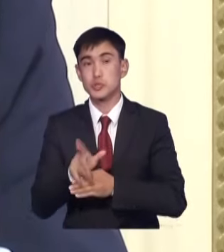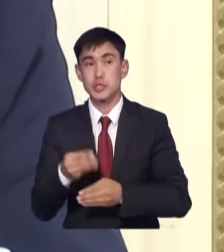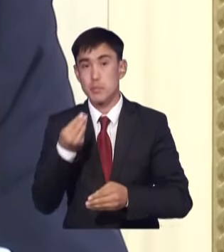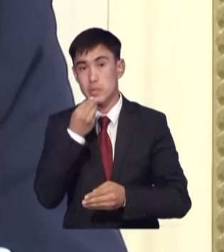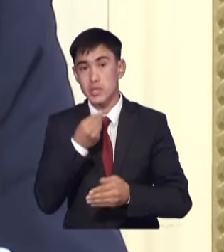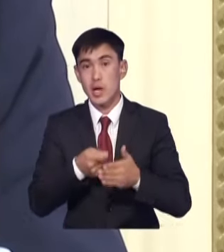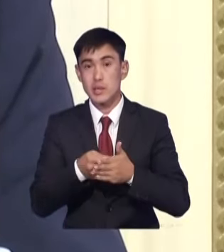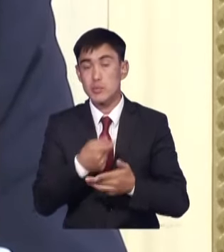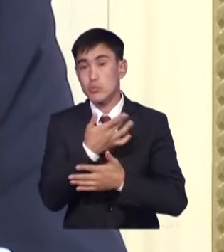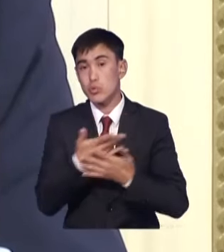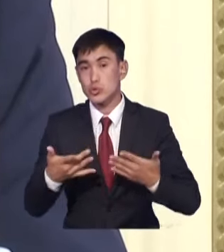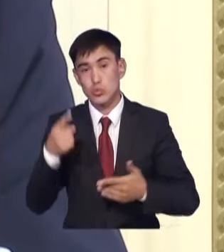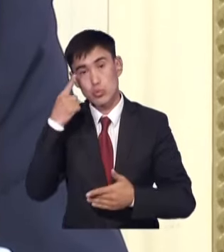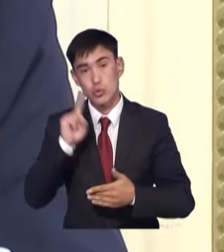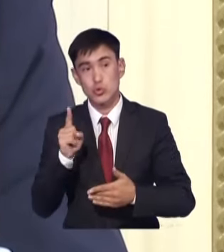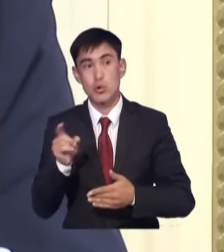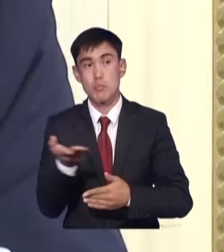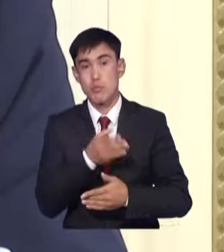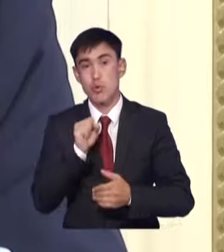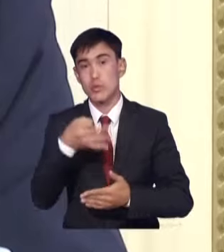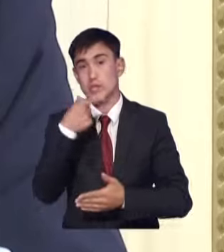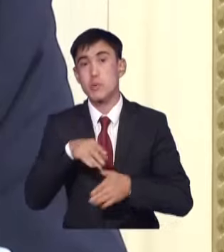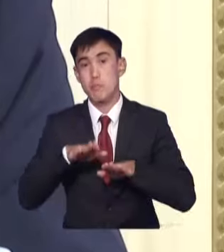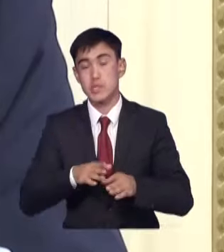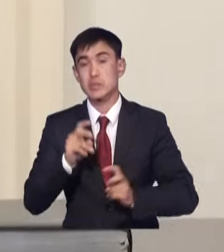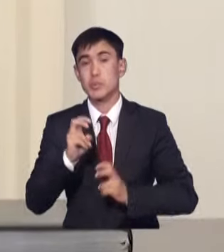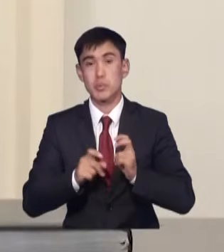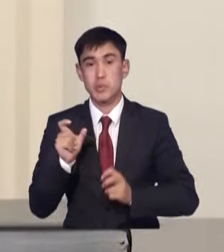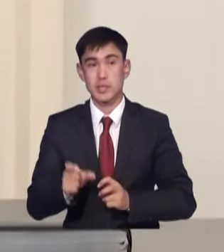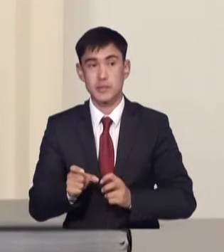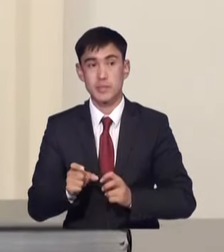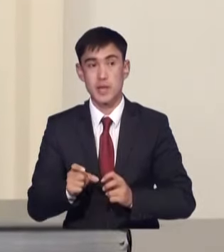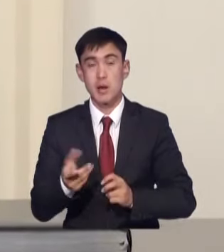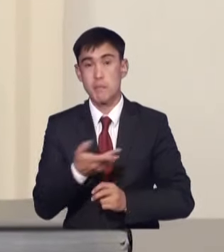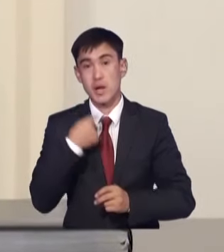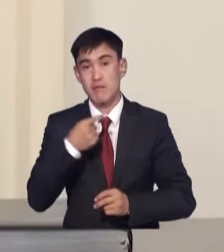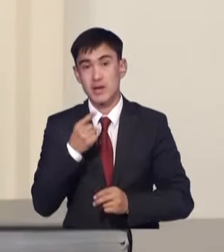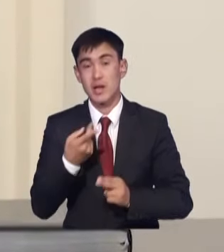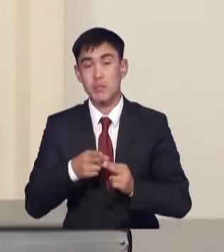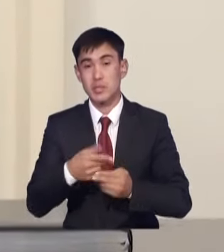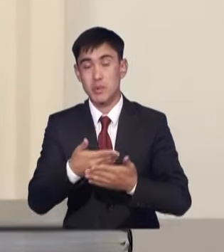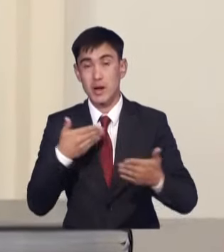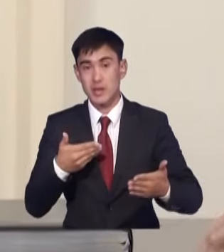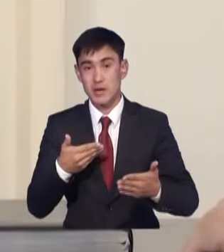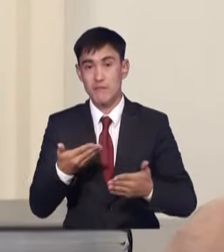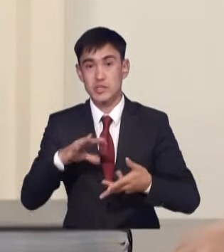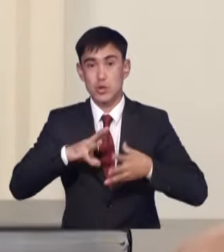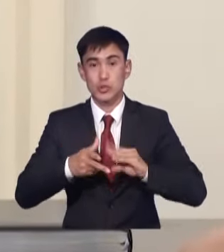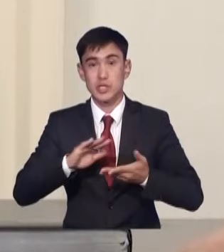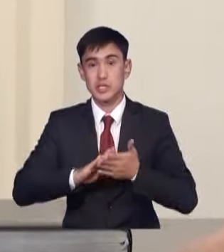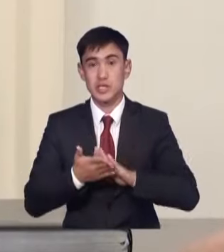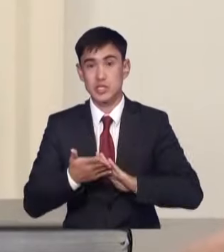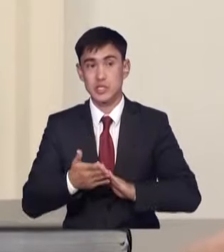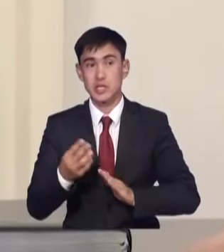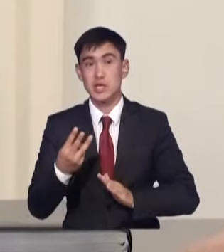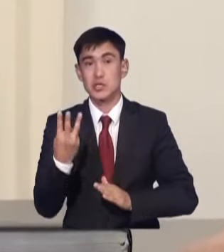питанием и прочее Я думаю что могут взять на себя местные предприниматели хоть мы и говорили об этом ранее вы заключили соглашение